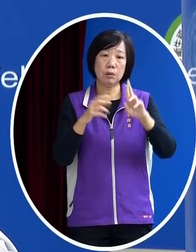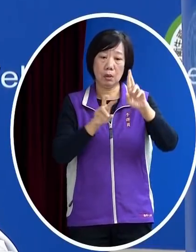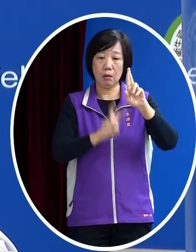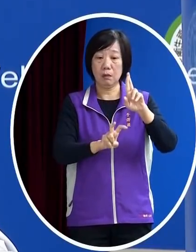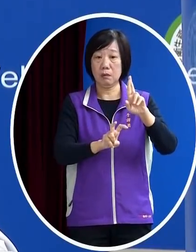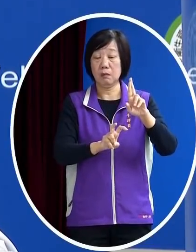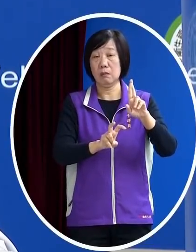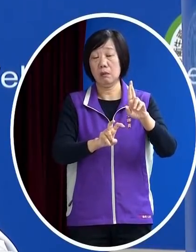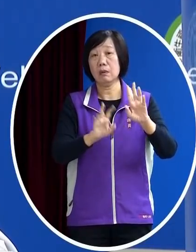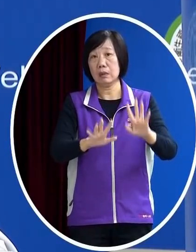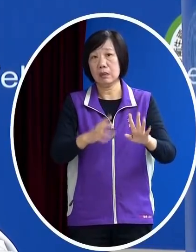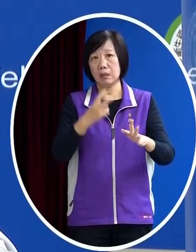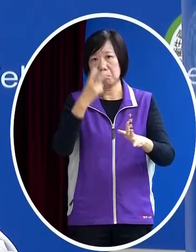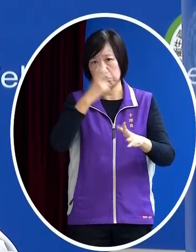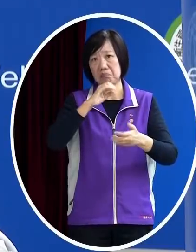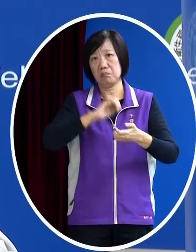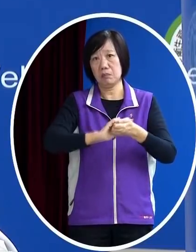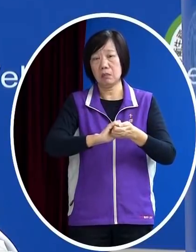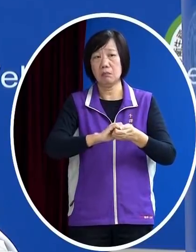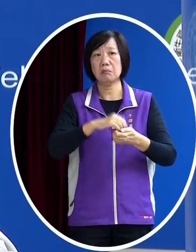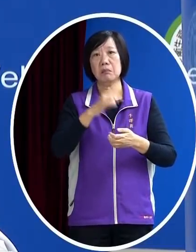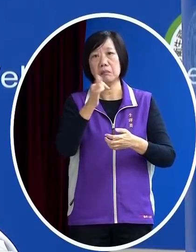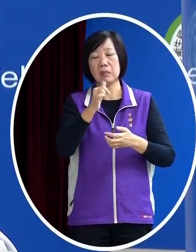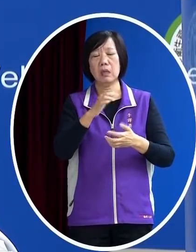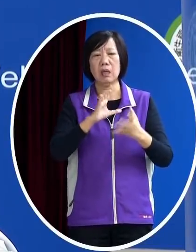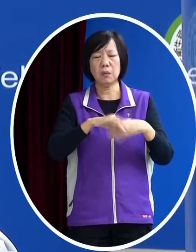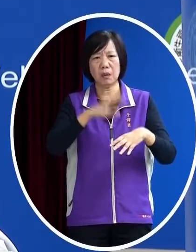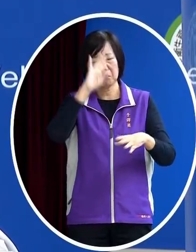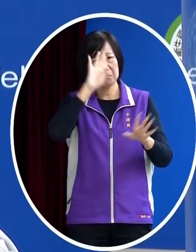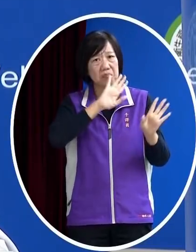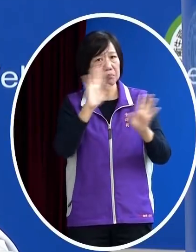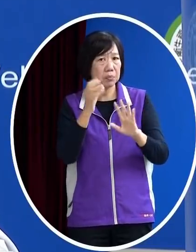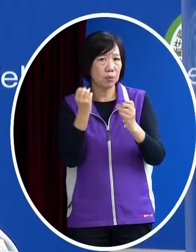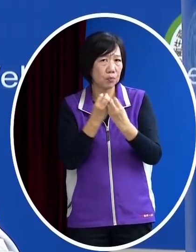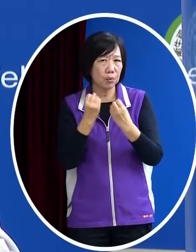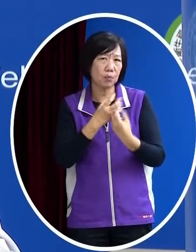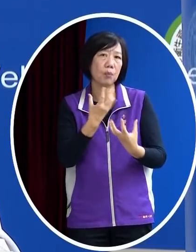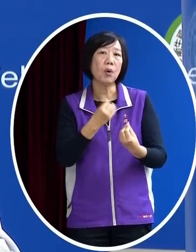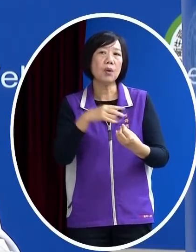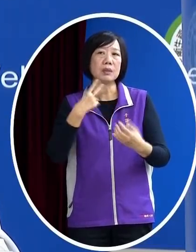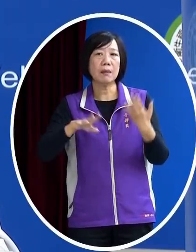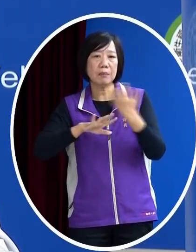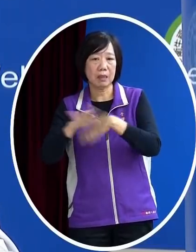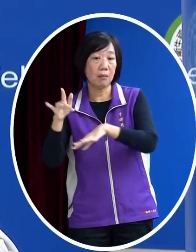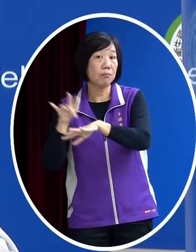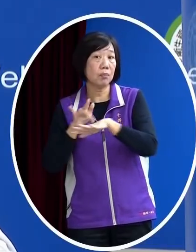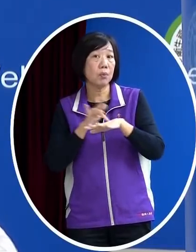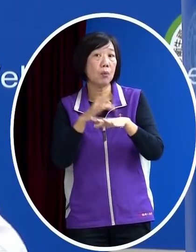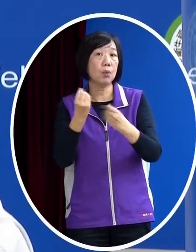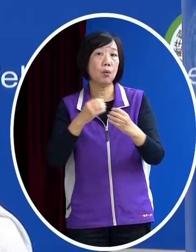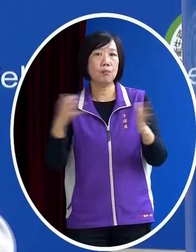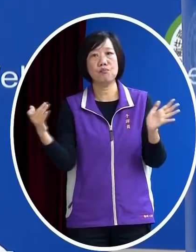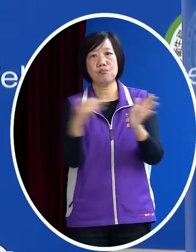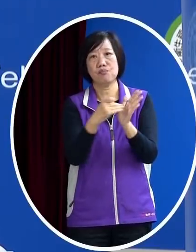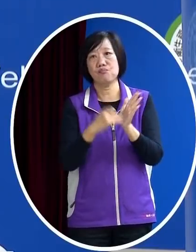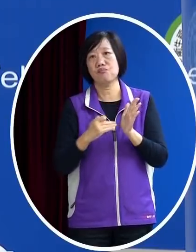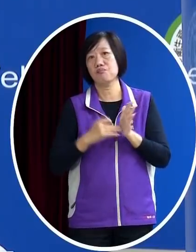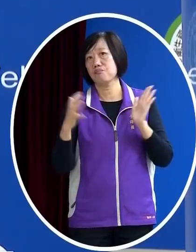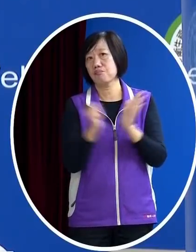日确诊哈，就个案没有症状，所以检疫期间也未与他人接触，所以没有框列接触者。